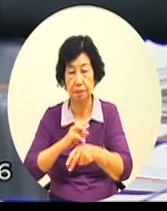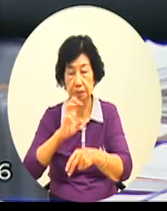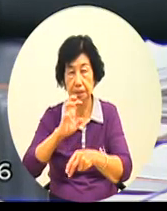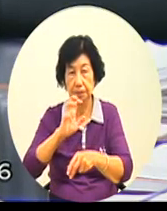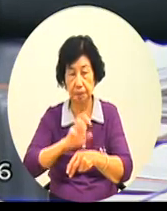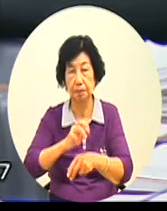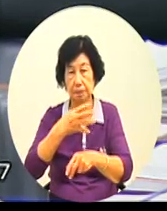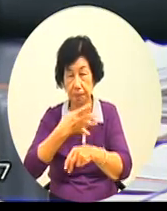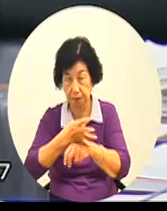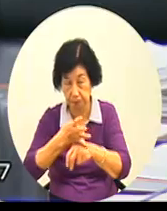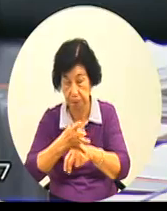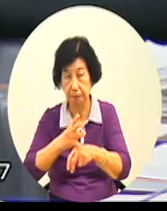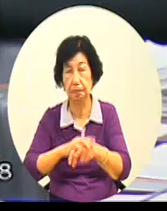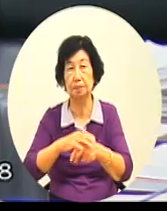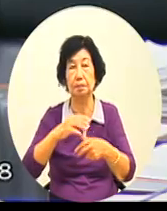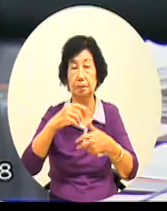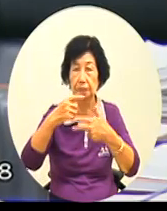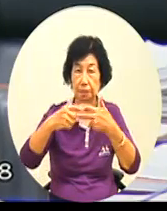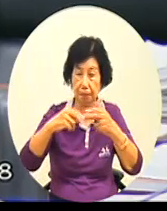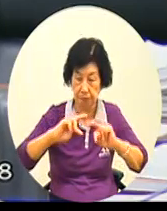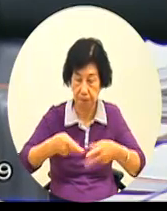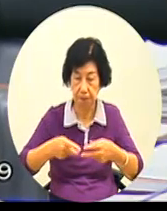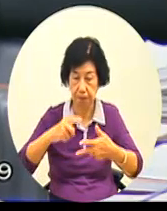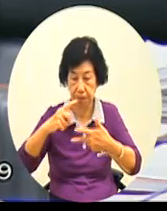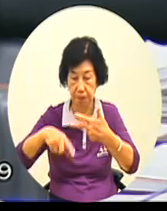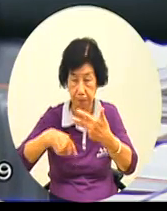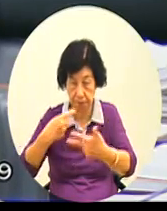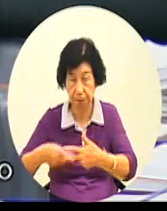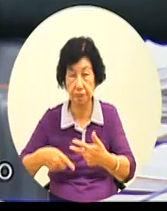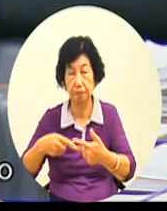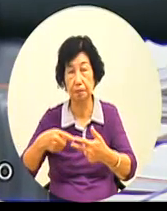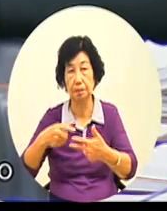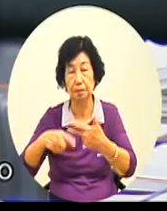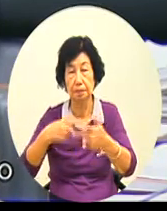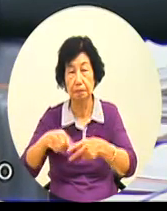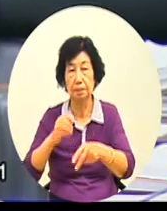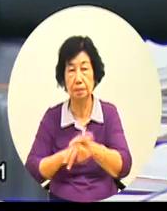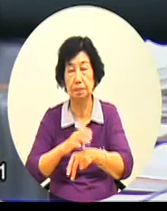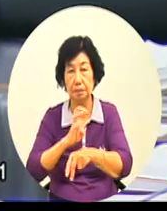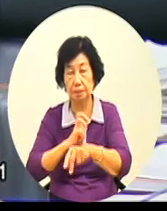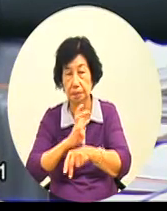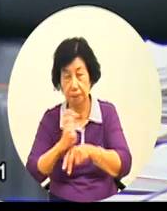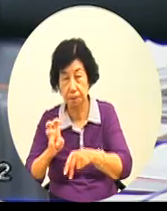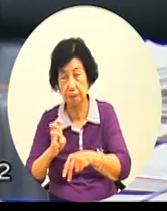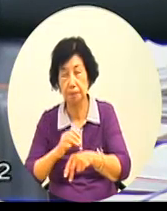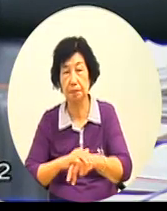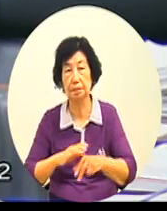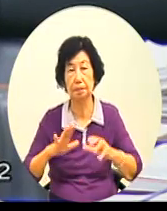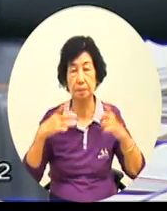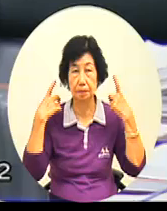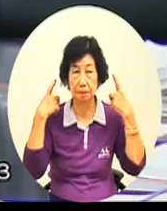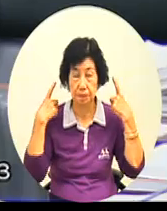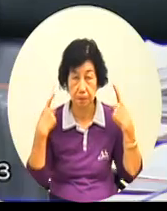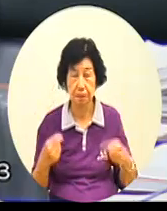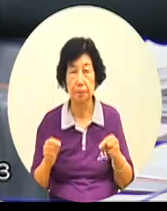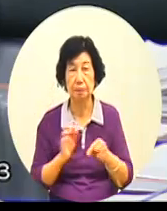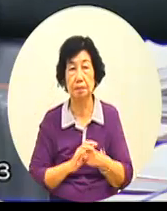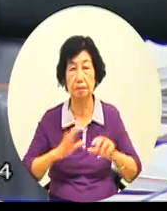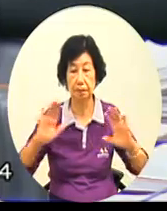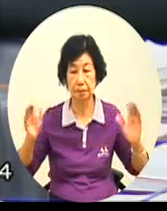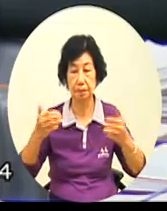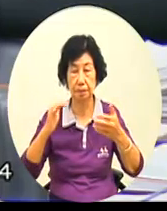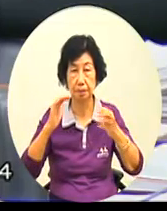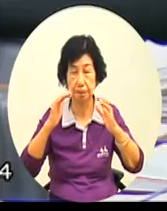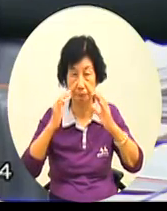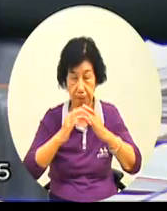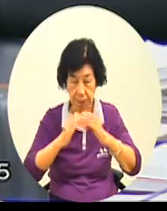后，等于会多13天啊。那国定假日原本劳工是19天，那因为